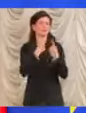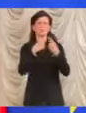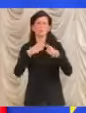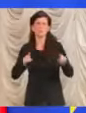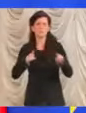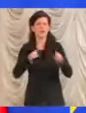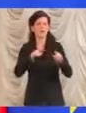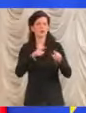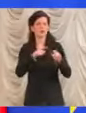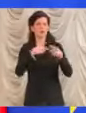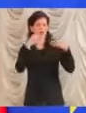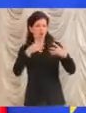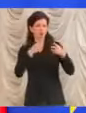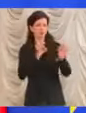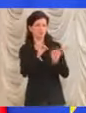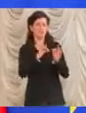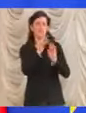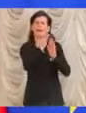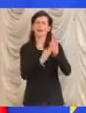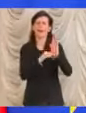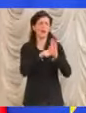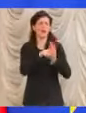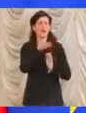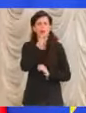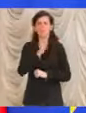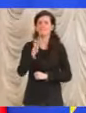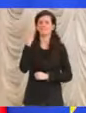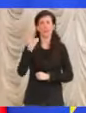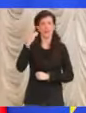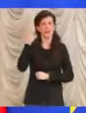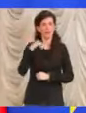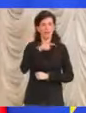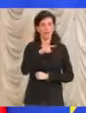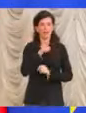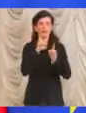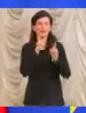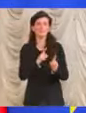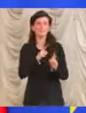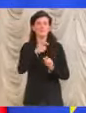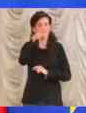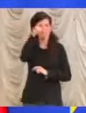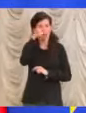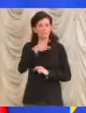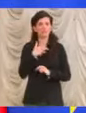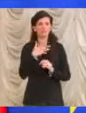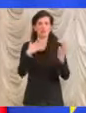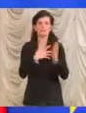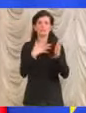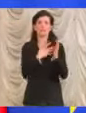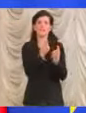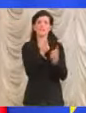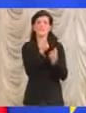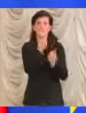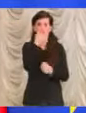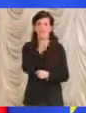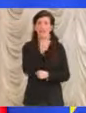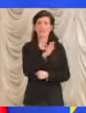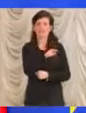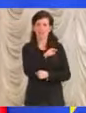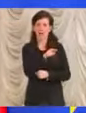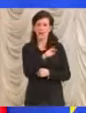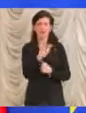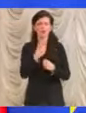regole nato per accompagnare singoli stati che sono in tensione finanziaria verso percorsi anche virtuosi